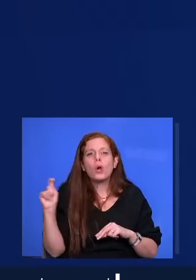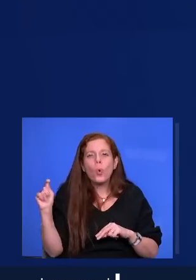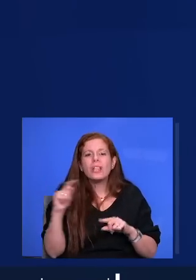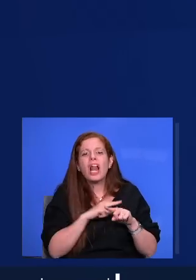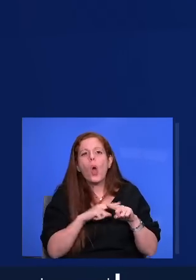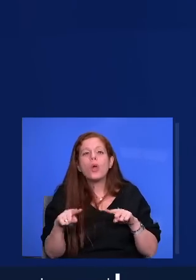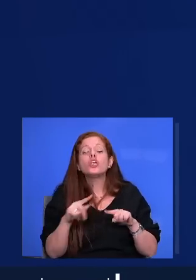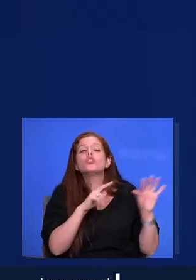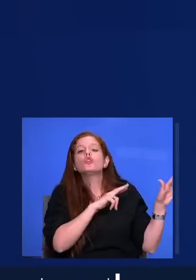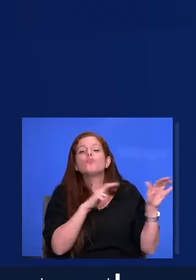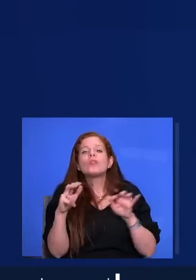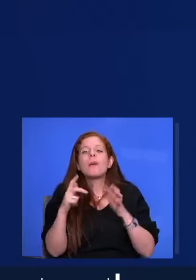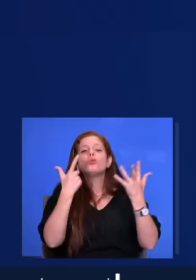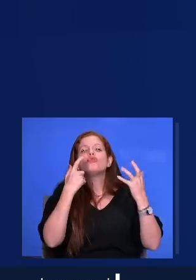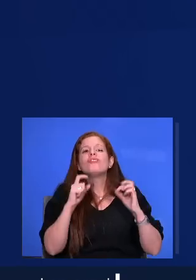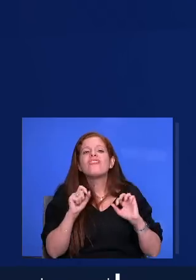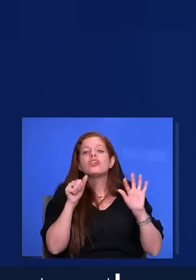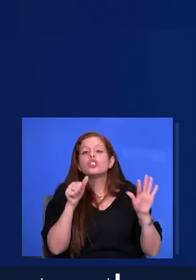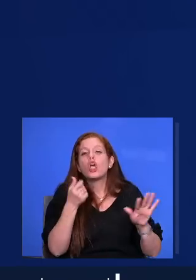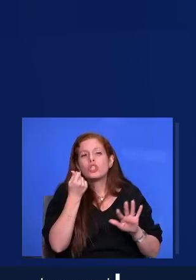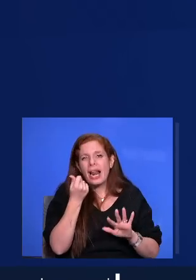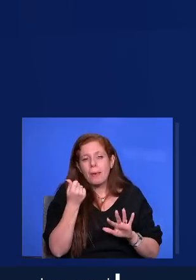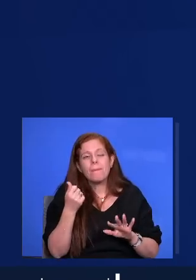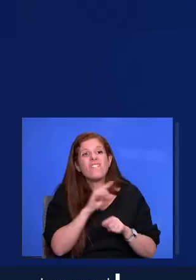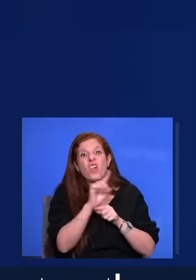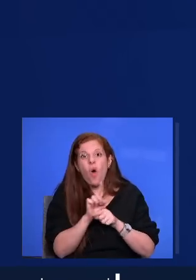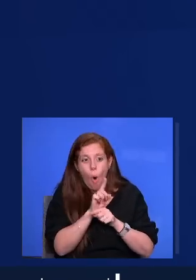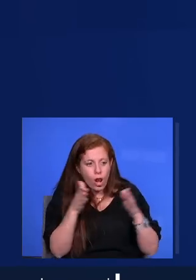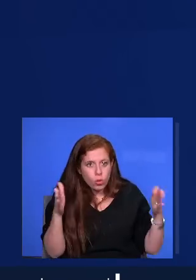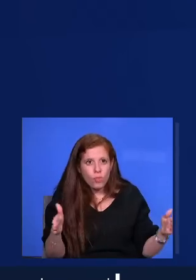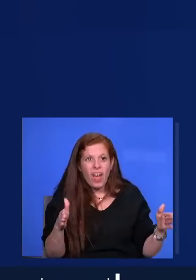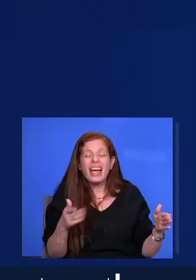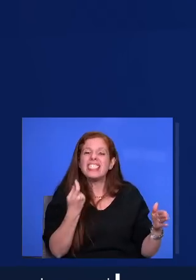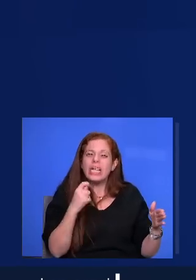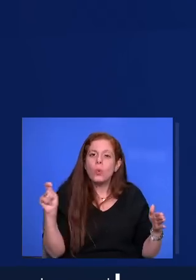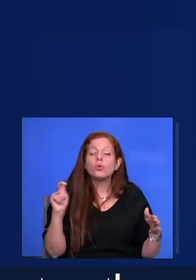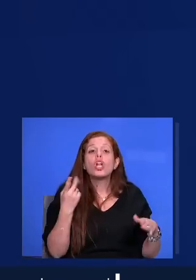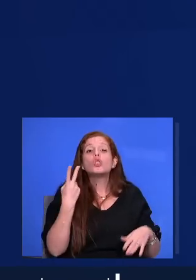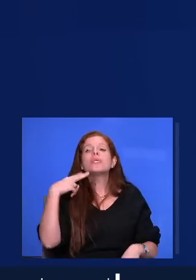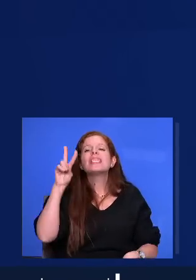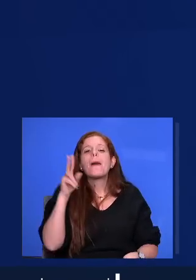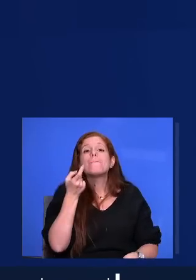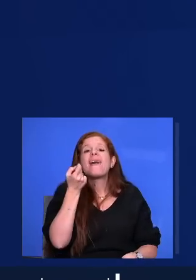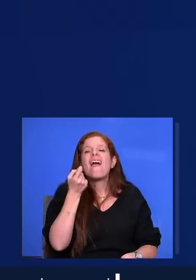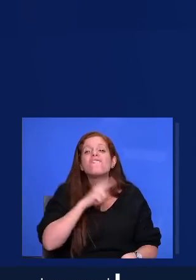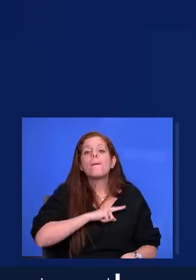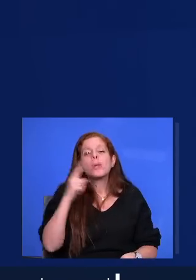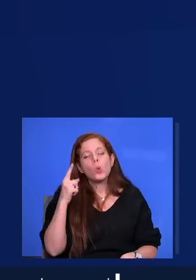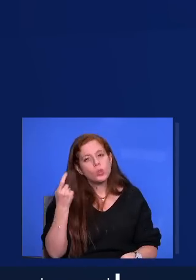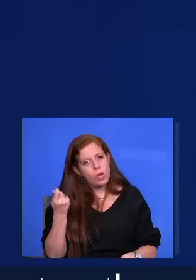של 876 שקלים, ולכל התקופה התייקרות בעלות כוללת של יותר מרבע מיליון